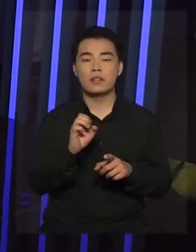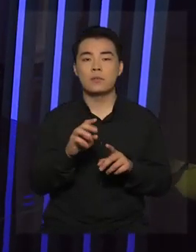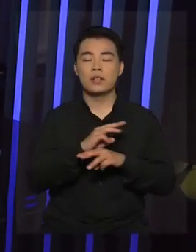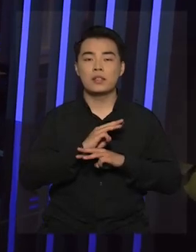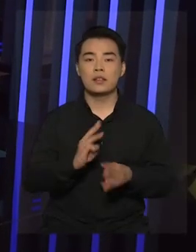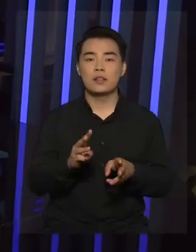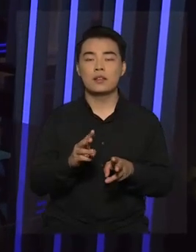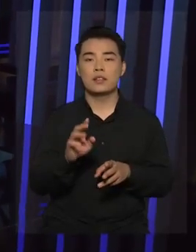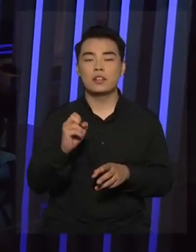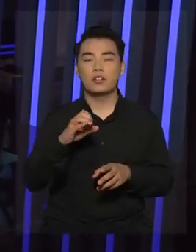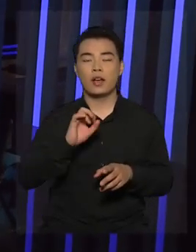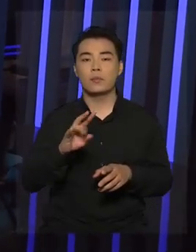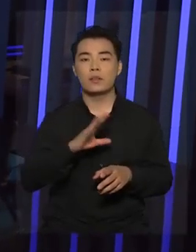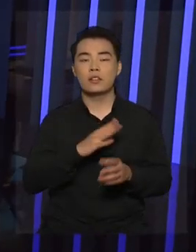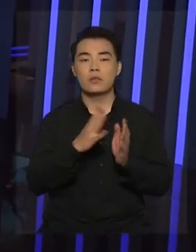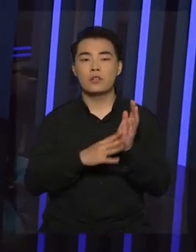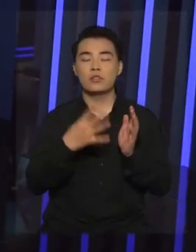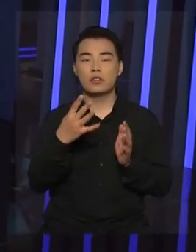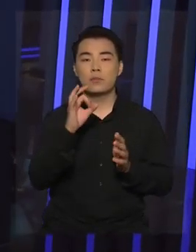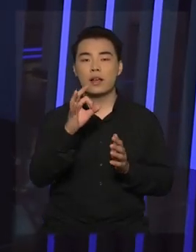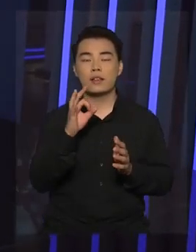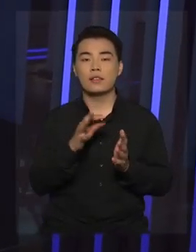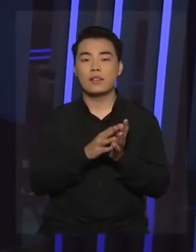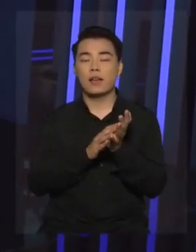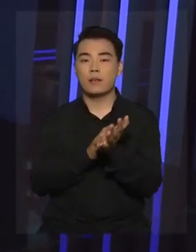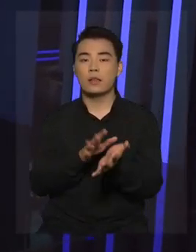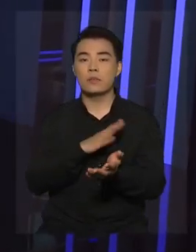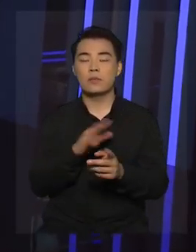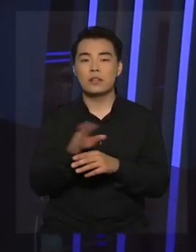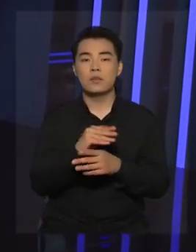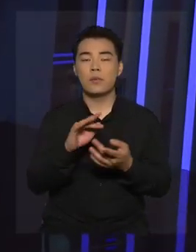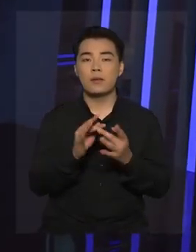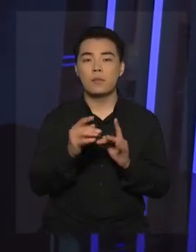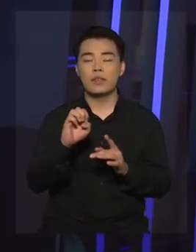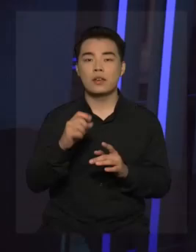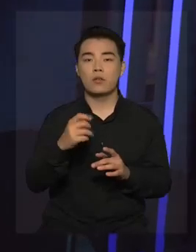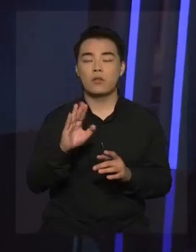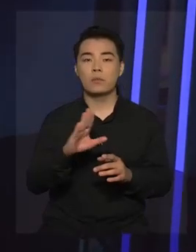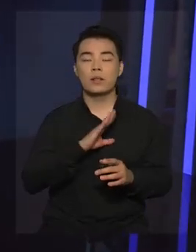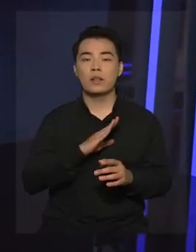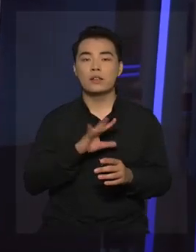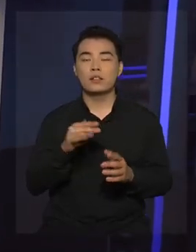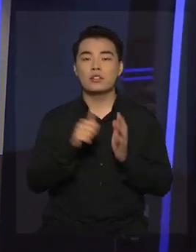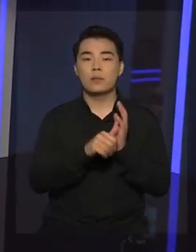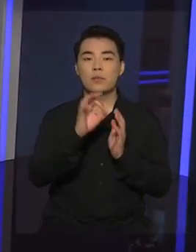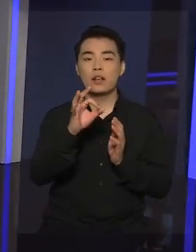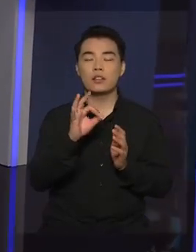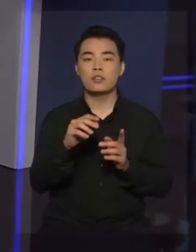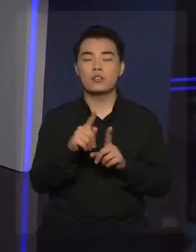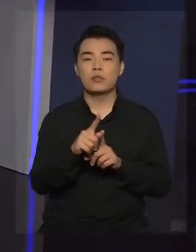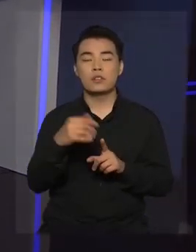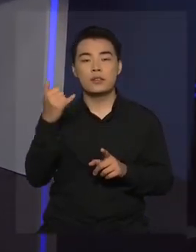финансов Ержан Биржанов. 94% заявлений поступили через портал ЕГОВ, остальные 6% через